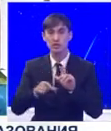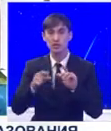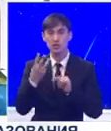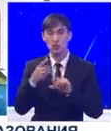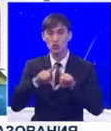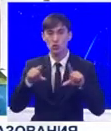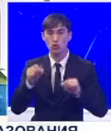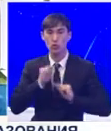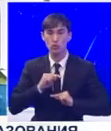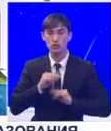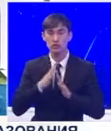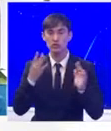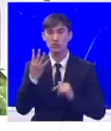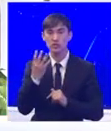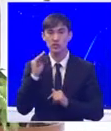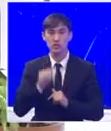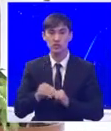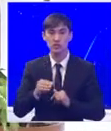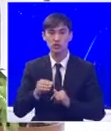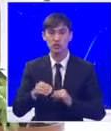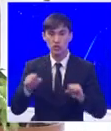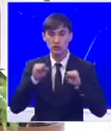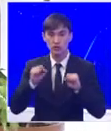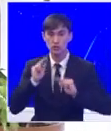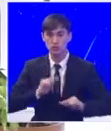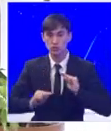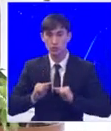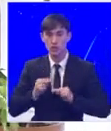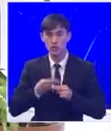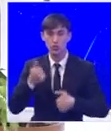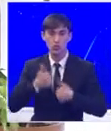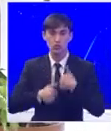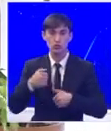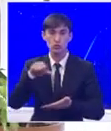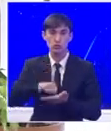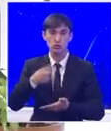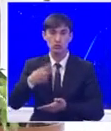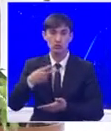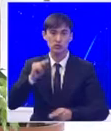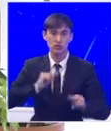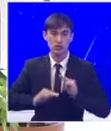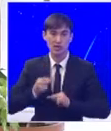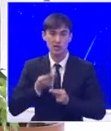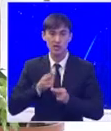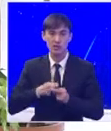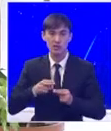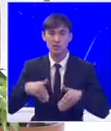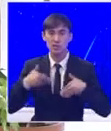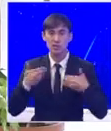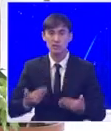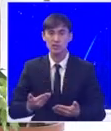свыше 4000 учителей физической культуры, на данном конкурсе участвует 20 всего учителей. Это